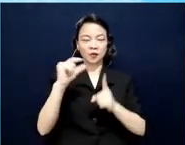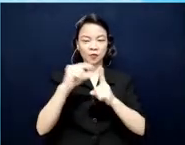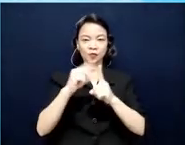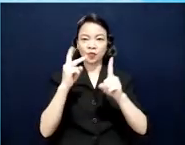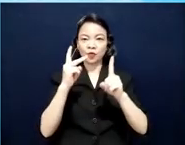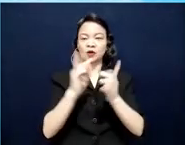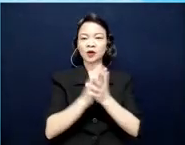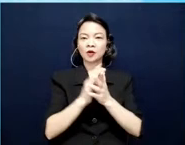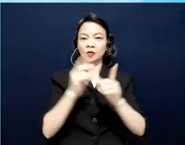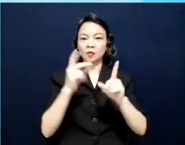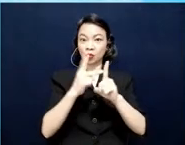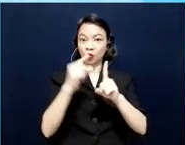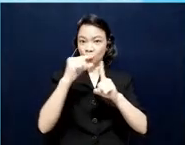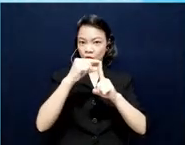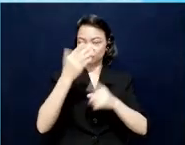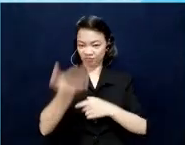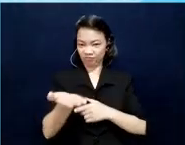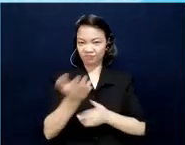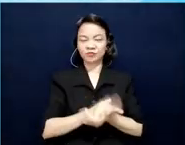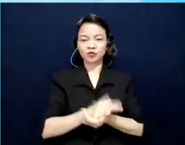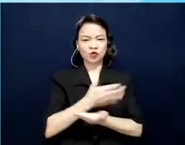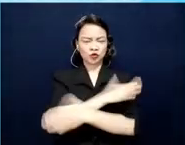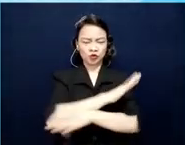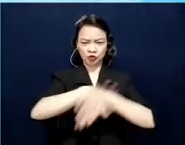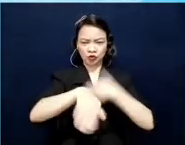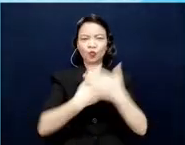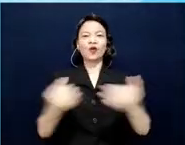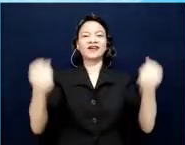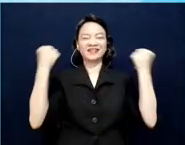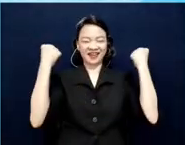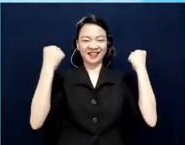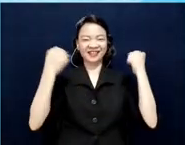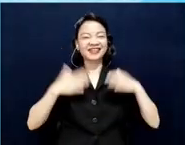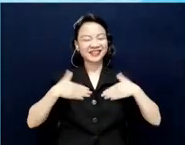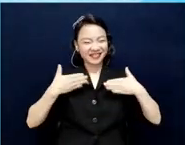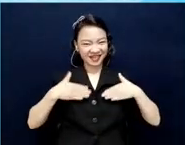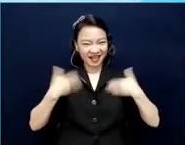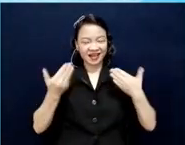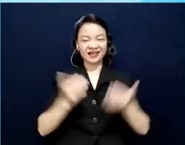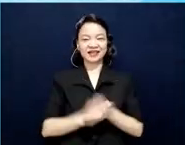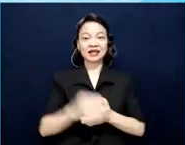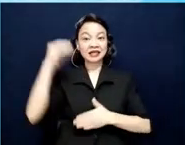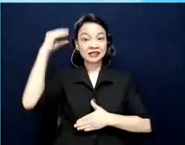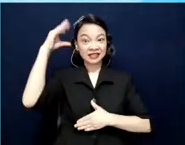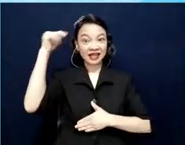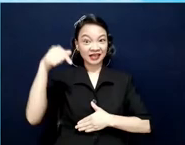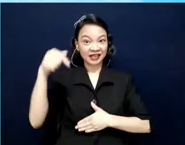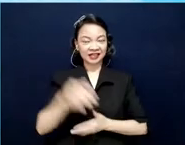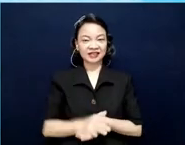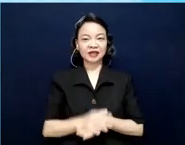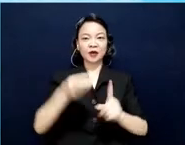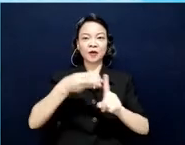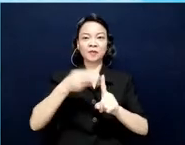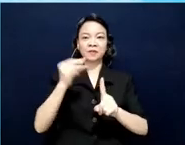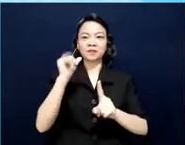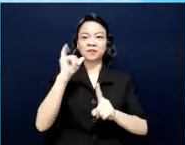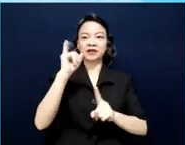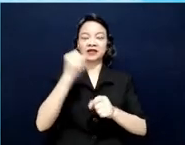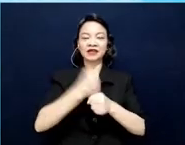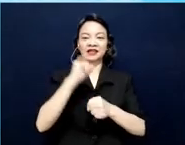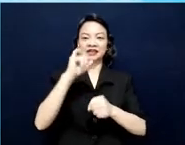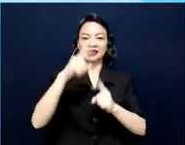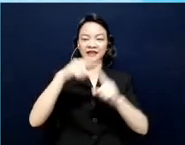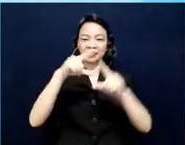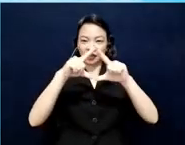saya berdoanya. Dan senang sekali karena pada siang hari ini saya beri kita manuhara bisa menemani Anda semua dalam webinar Young Health